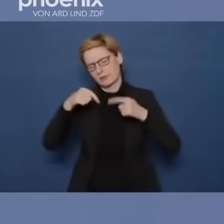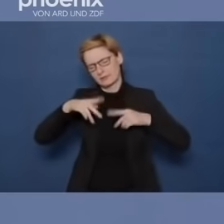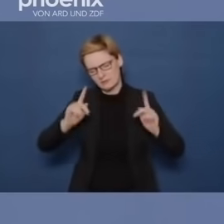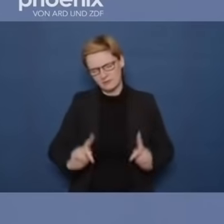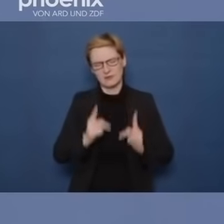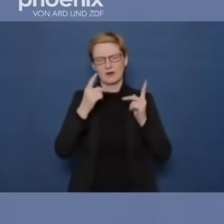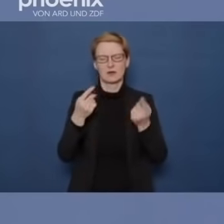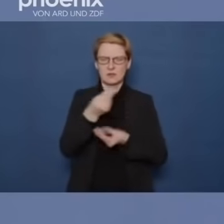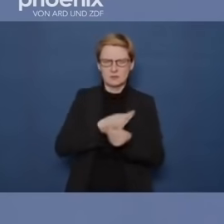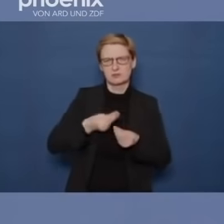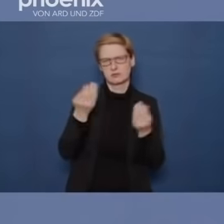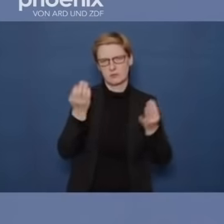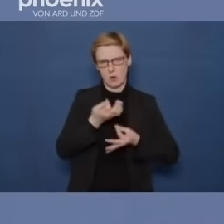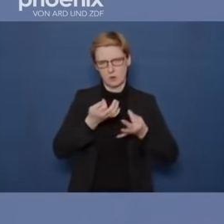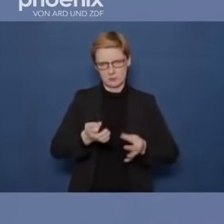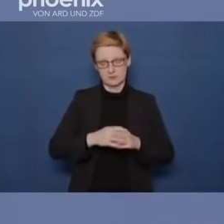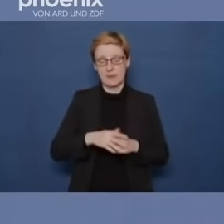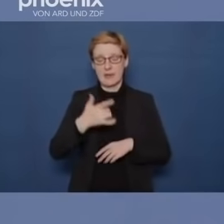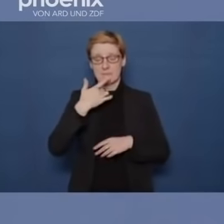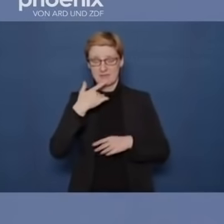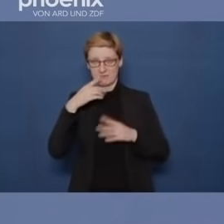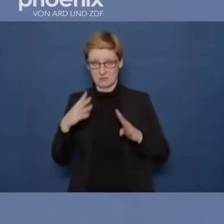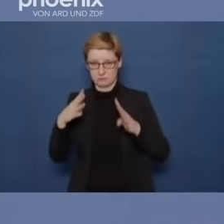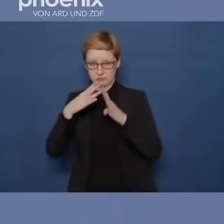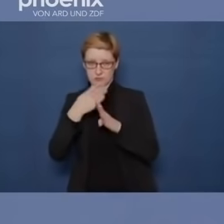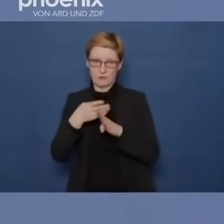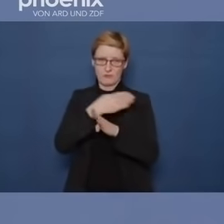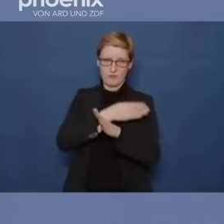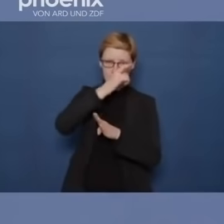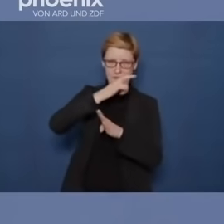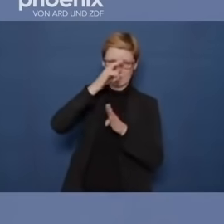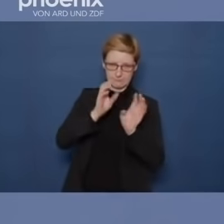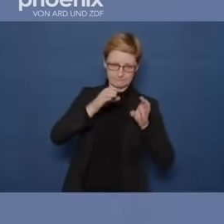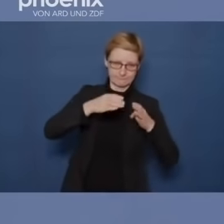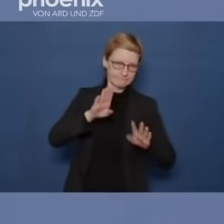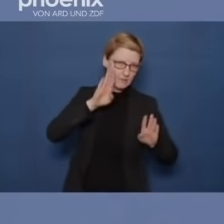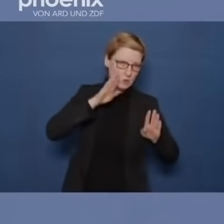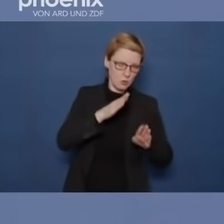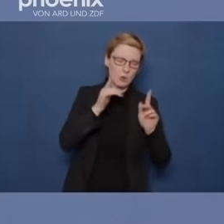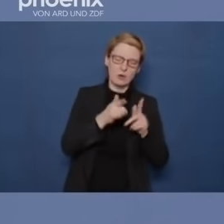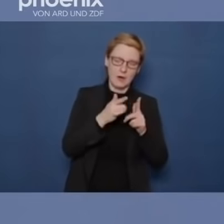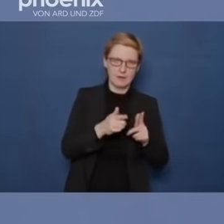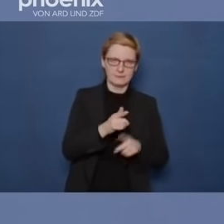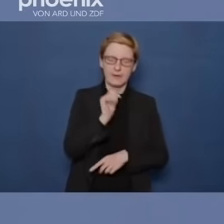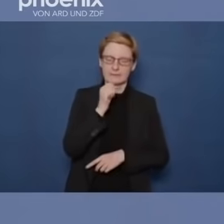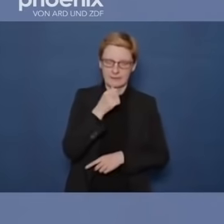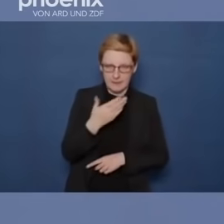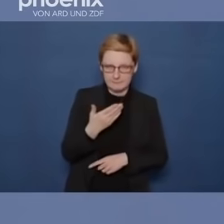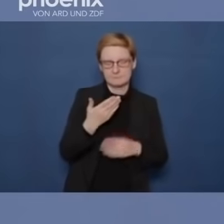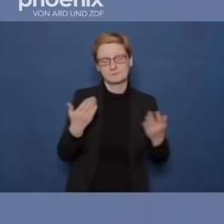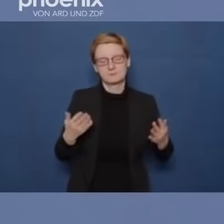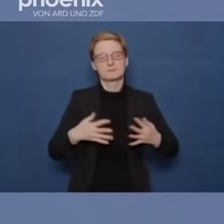keine vorgeschaltete Expertenanhörung vor der Beratung der Bundeskanzler und der Bundeskanzlerin und der Ministerpräsidenten am